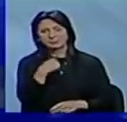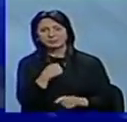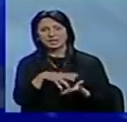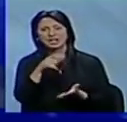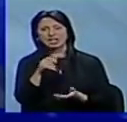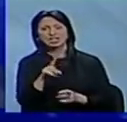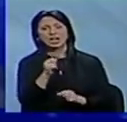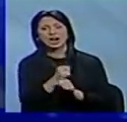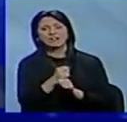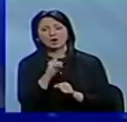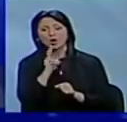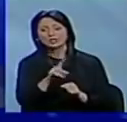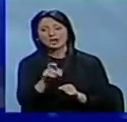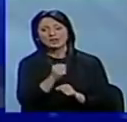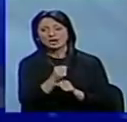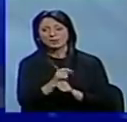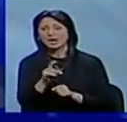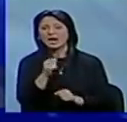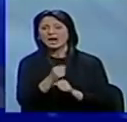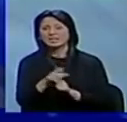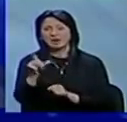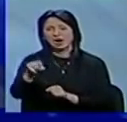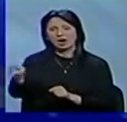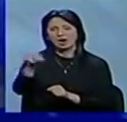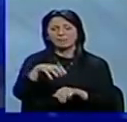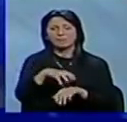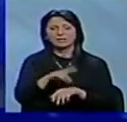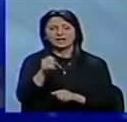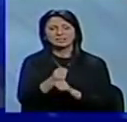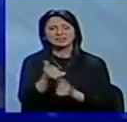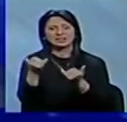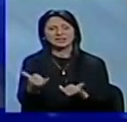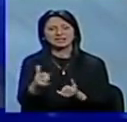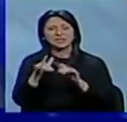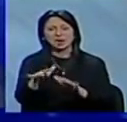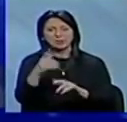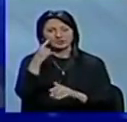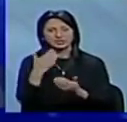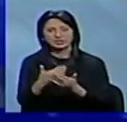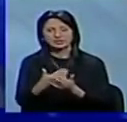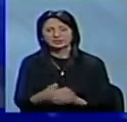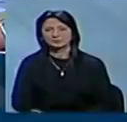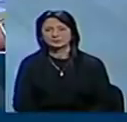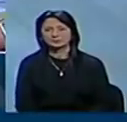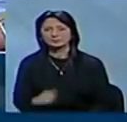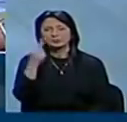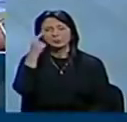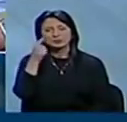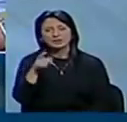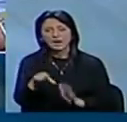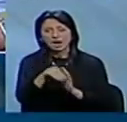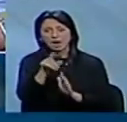გირჩს, რას აკეთებდა გირჩი ბოლო ორი წელი და რას აკეთებდნენ ეს ხალხი და ეს პარტიები, ან დღეს რას აკეთებენ, თუნდაც კამპანიის თვალსაზრისით. და როგორ ფიქრობთ,